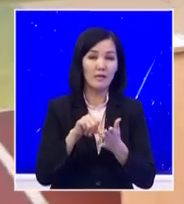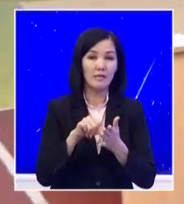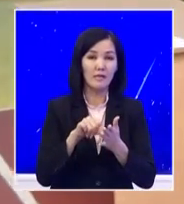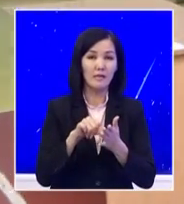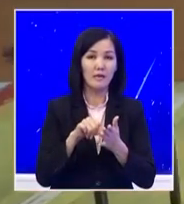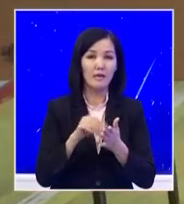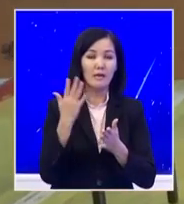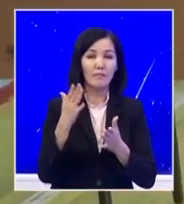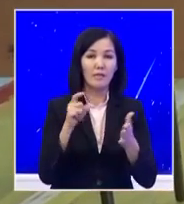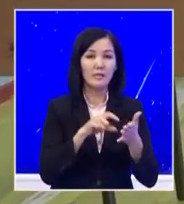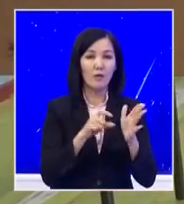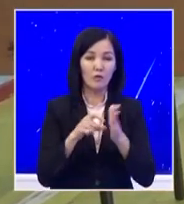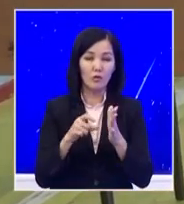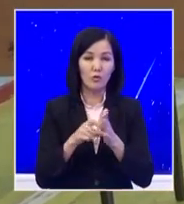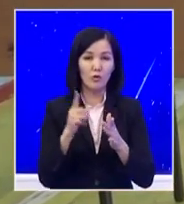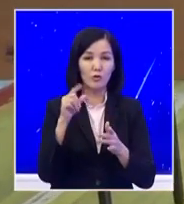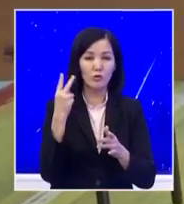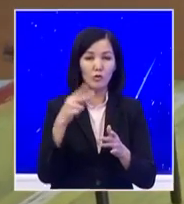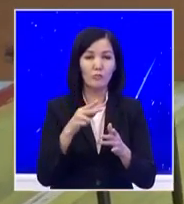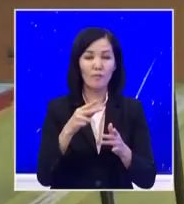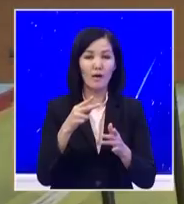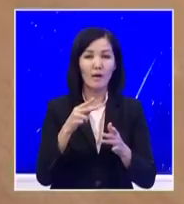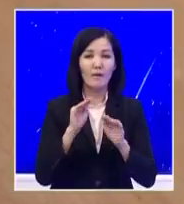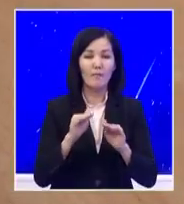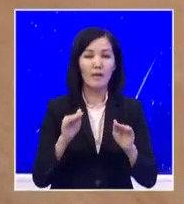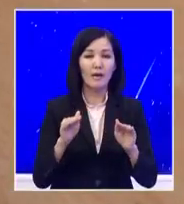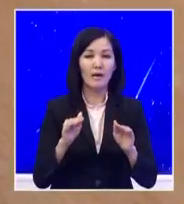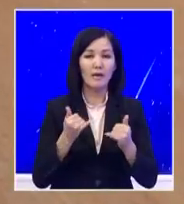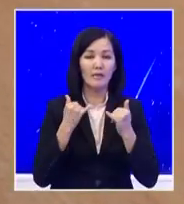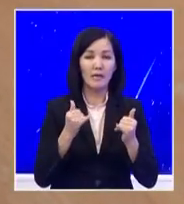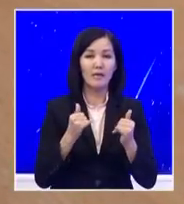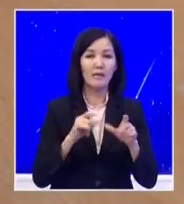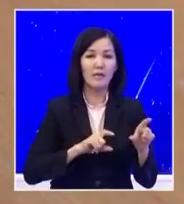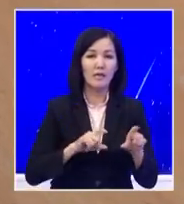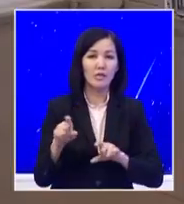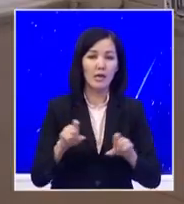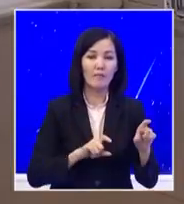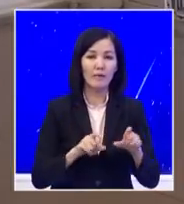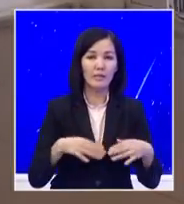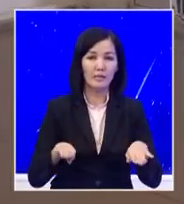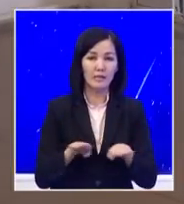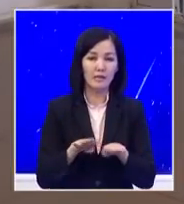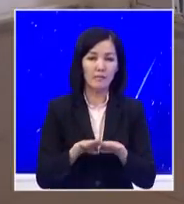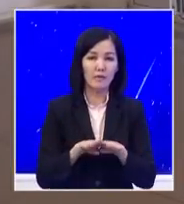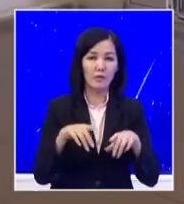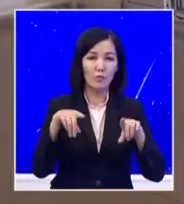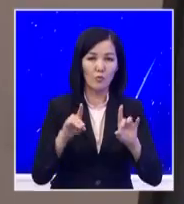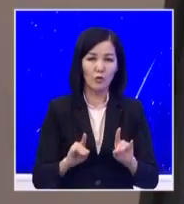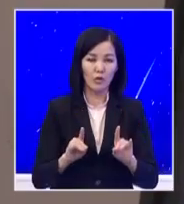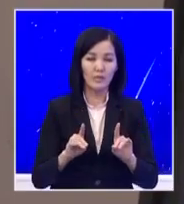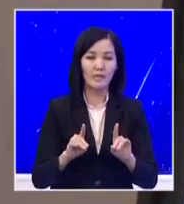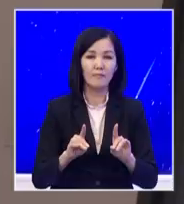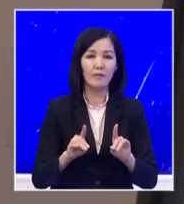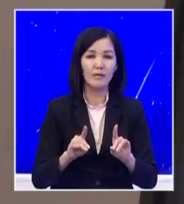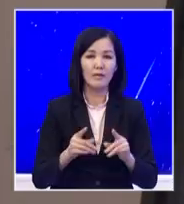5 аудиторияда. 120 балаға арналған орында 60 оқушы шахматты әдіспен отырғызылмақ. Осылайша әлеуметтік арақашықтық